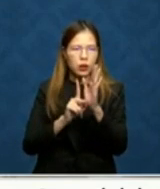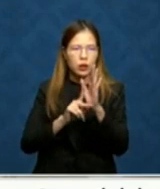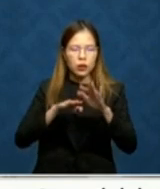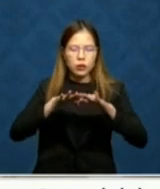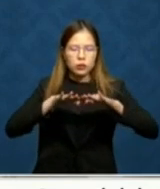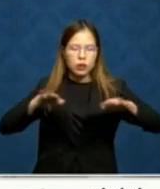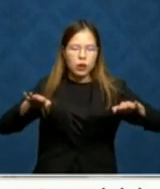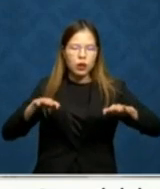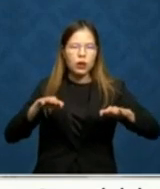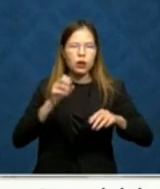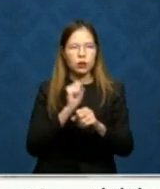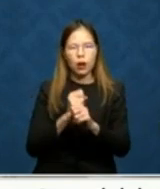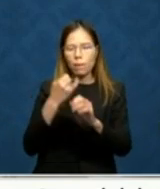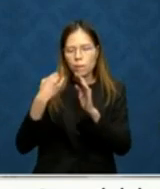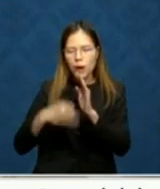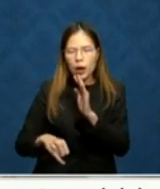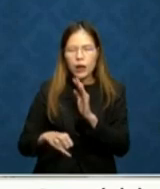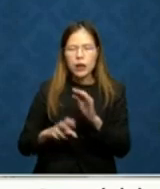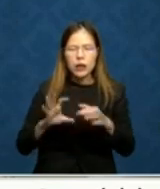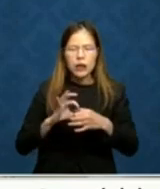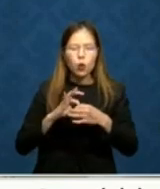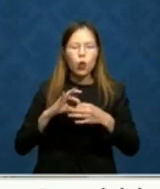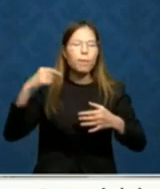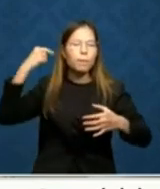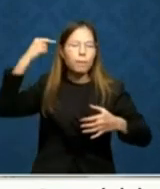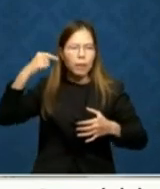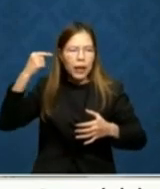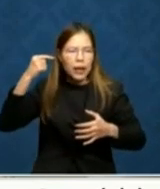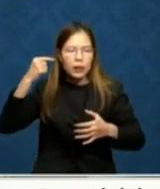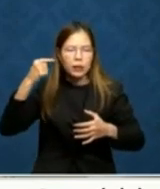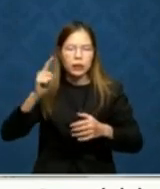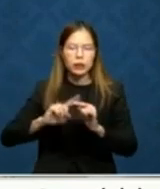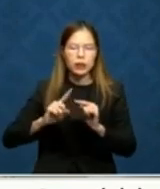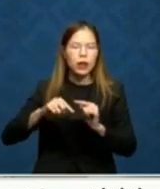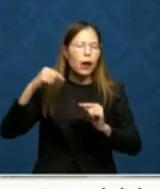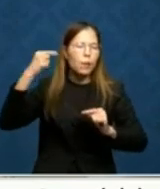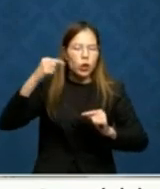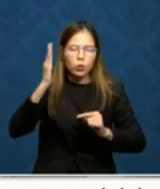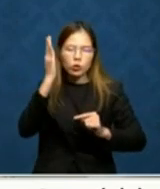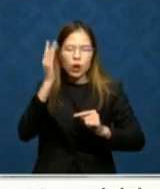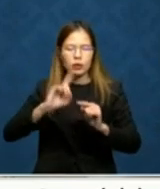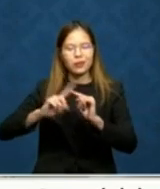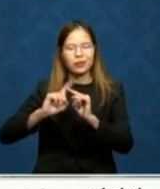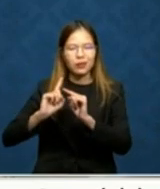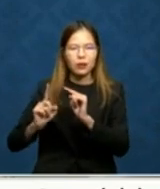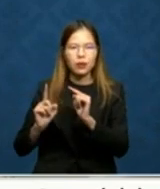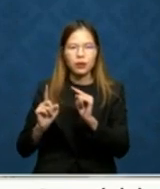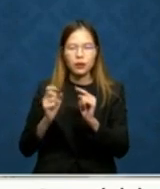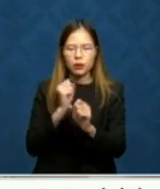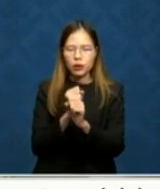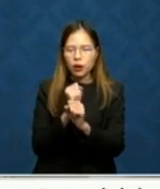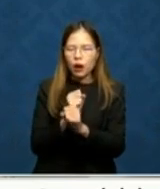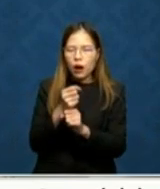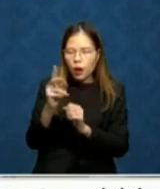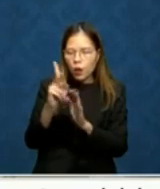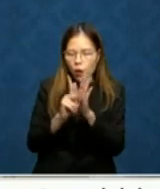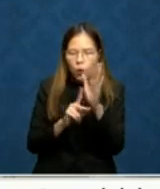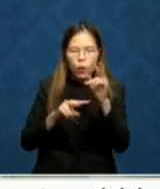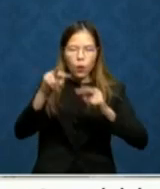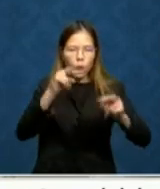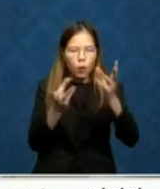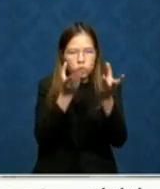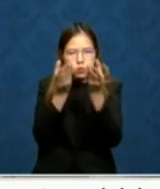กับความผิดเรื่องเพศทั้งหมดซึ่งในคณะอนุนั้นเองอ่ะดิฉันได้เป็นประธานศึกษากฎหมายทั้งหม